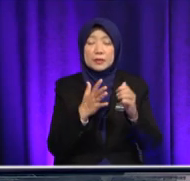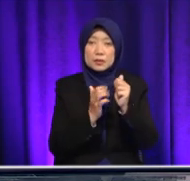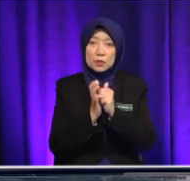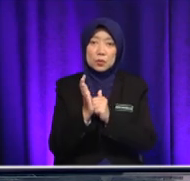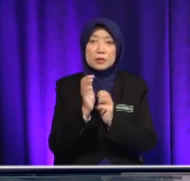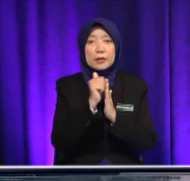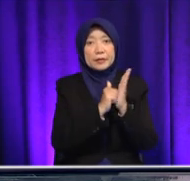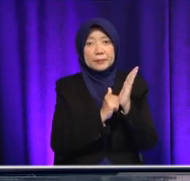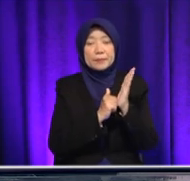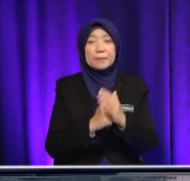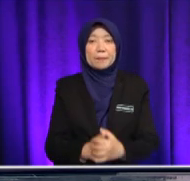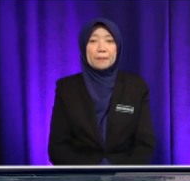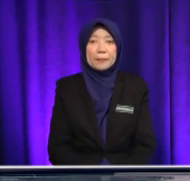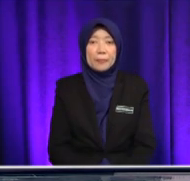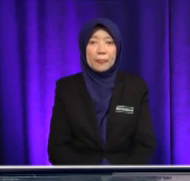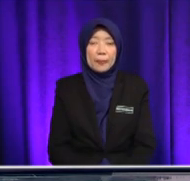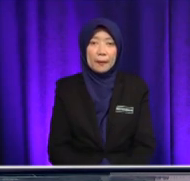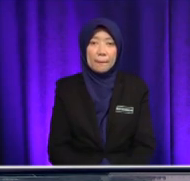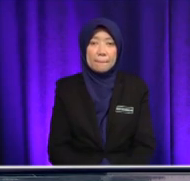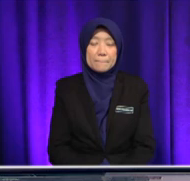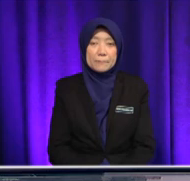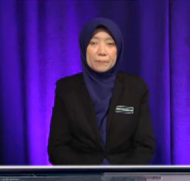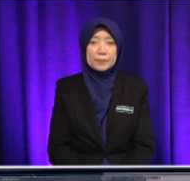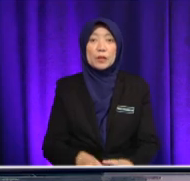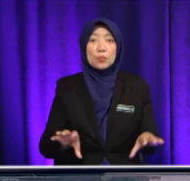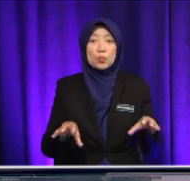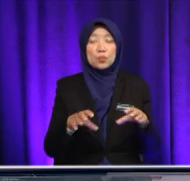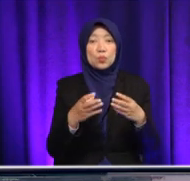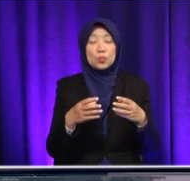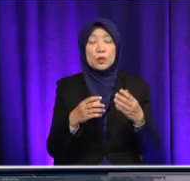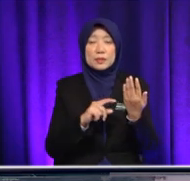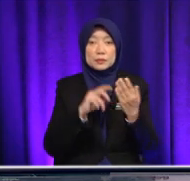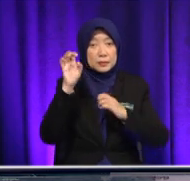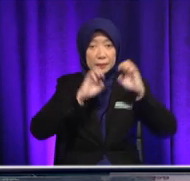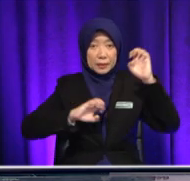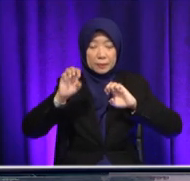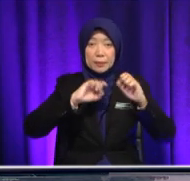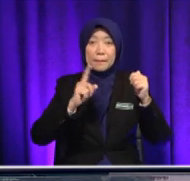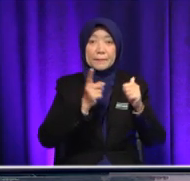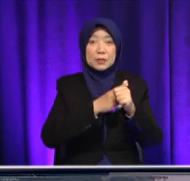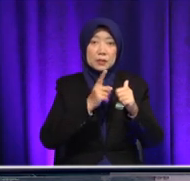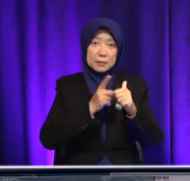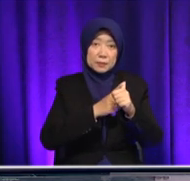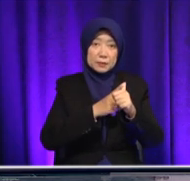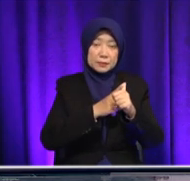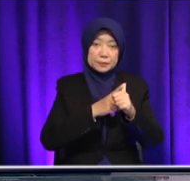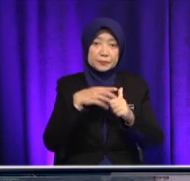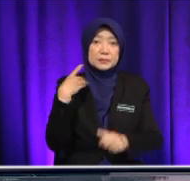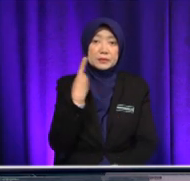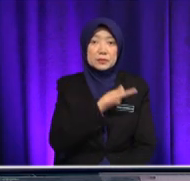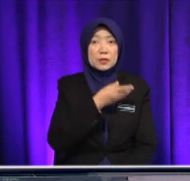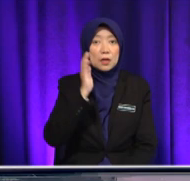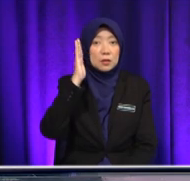tadi. Okey. So kita akan mulakan dengan eksperimen yang pertama. Baik. Okey, iaitu kita